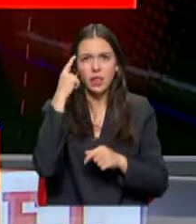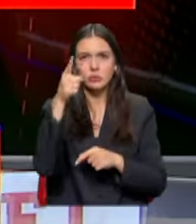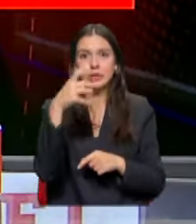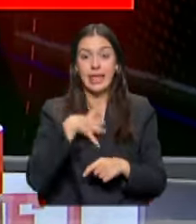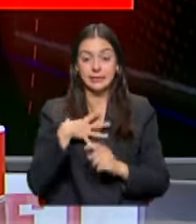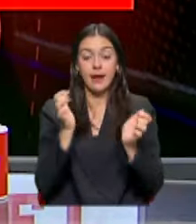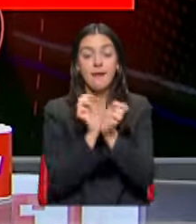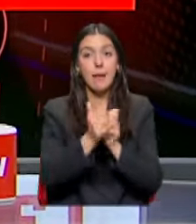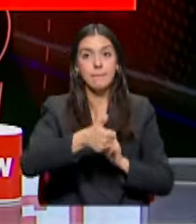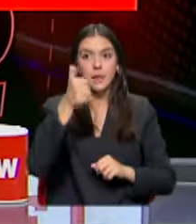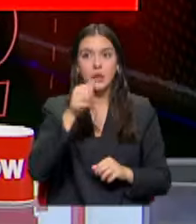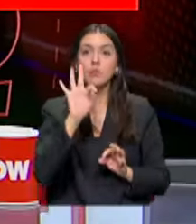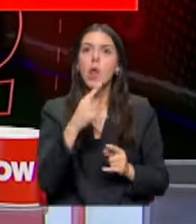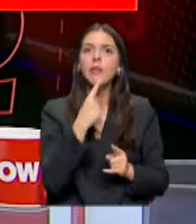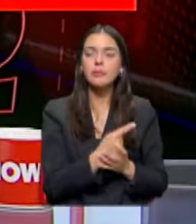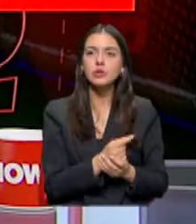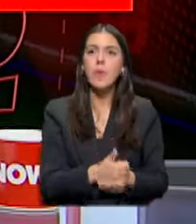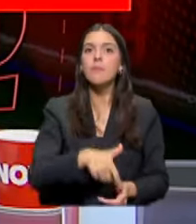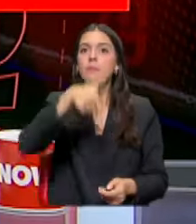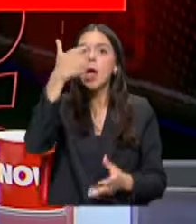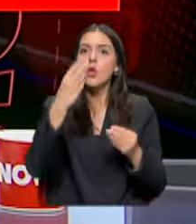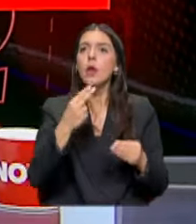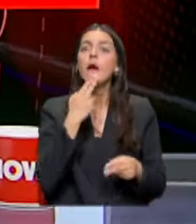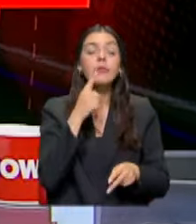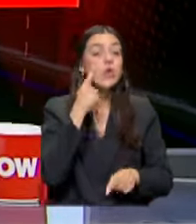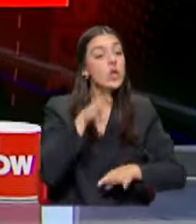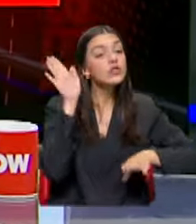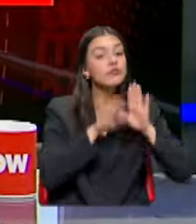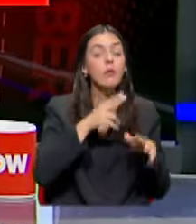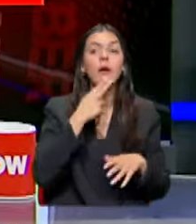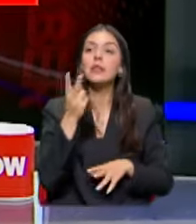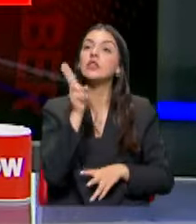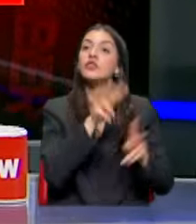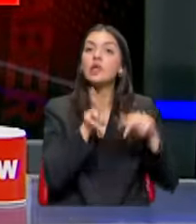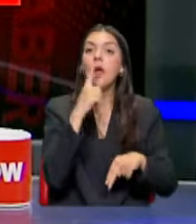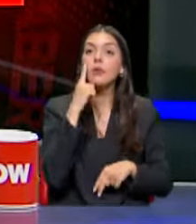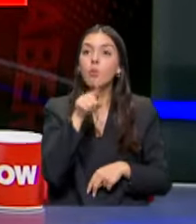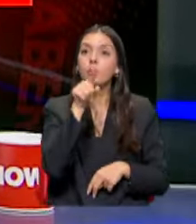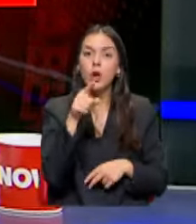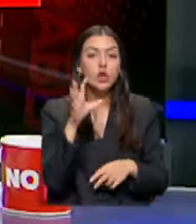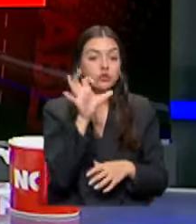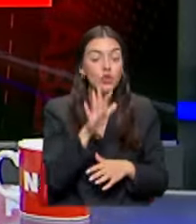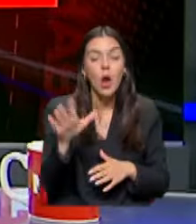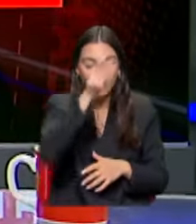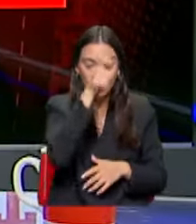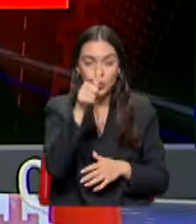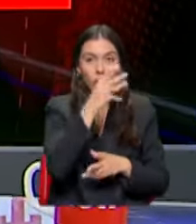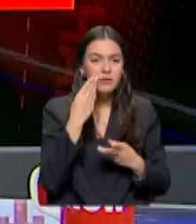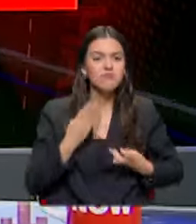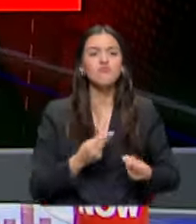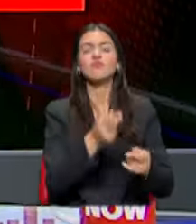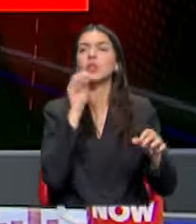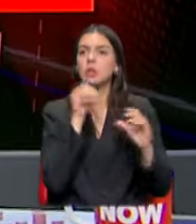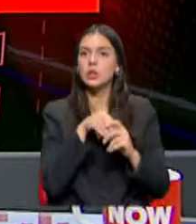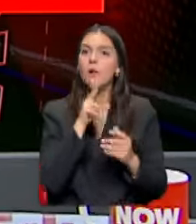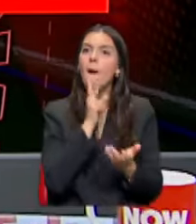Kendisi Aile Bakanı. Şöyle demiş: bakanlık olarak kadına yönelik şiddeti ve kadın cinayetlerini bu coğrafyadan kazımak için mücadelemizi kararlılıkla